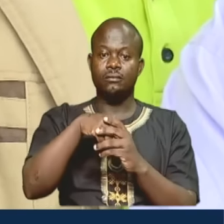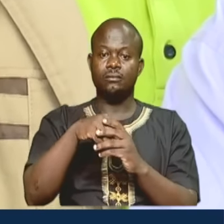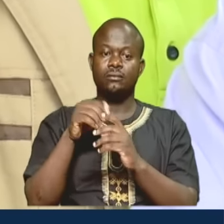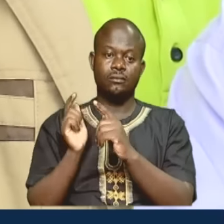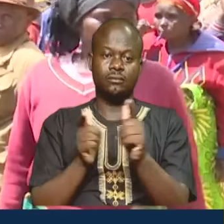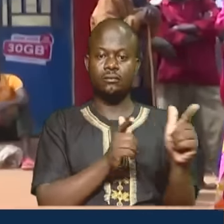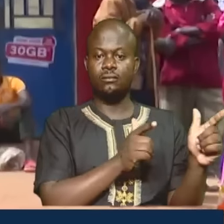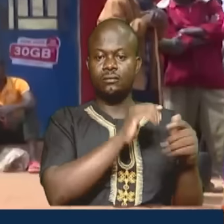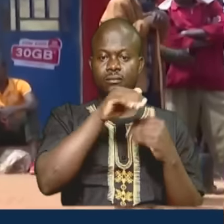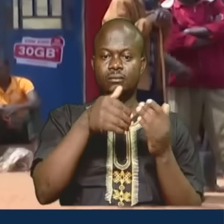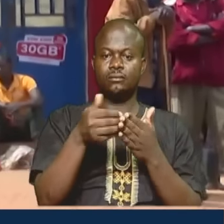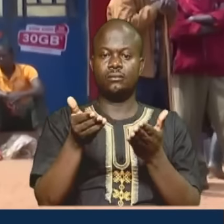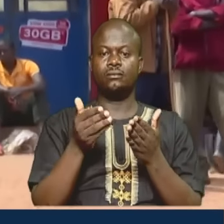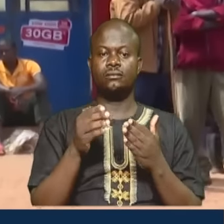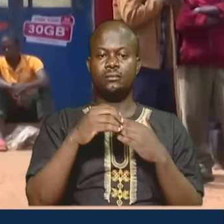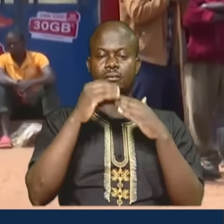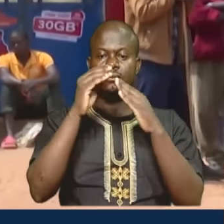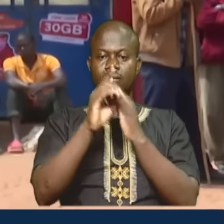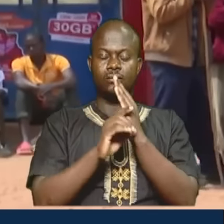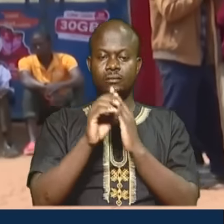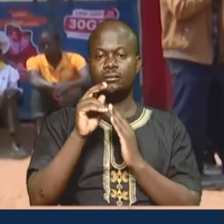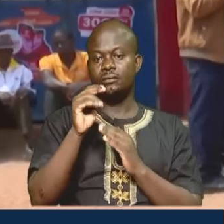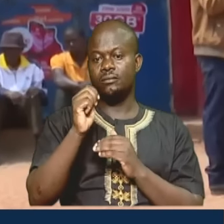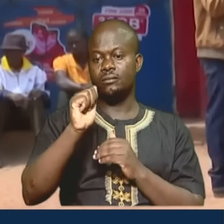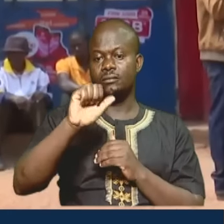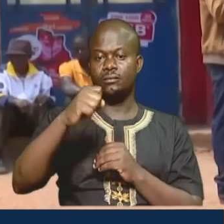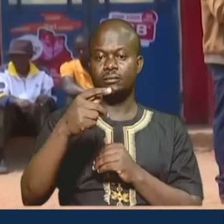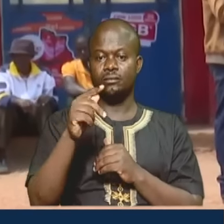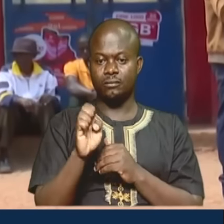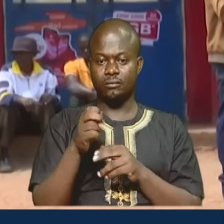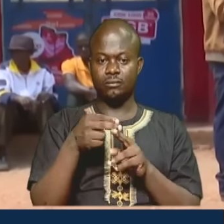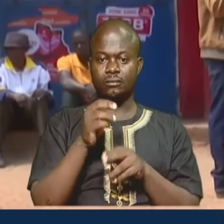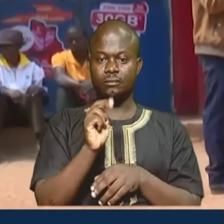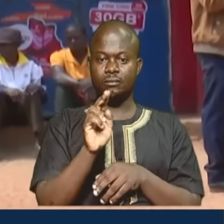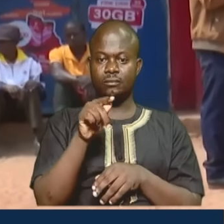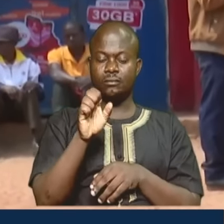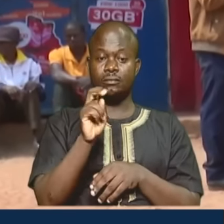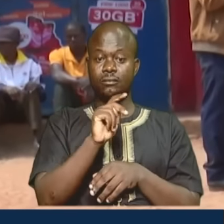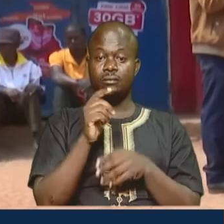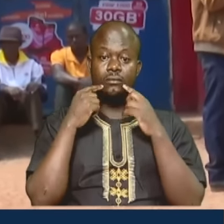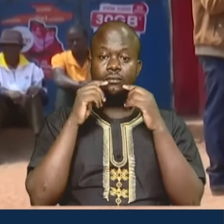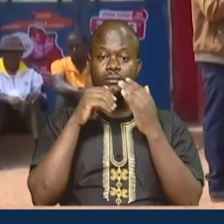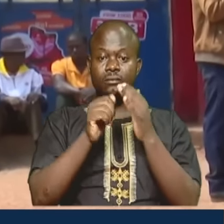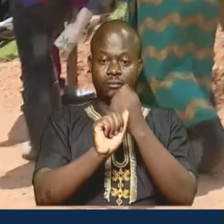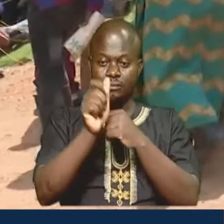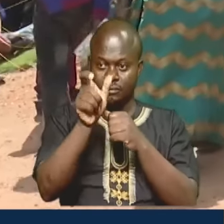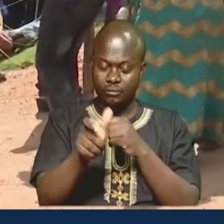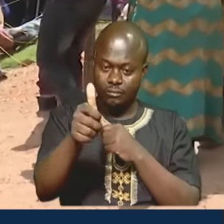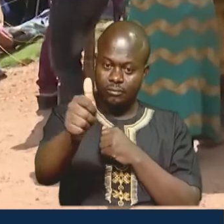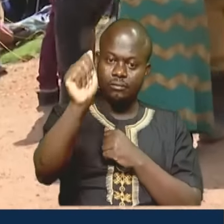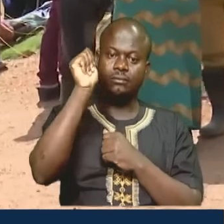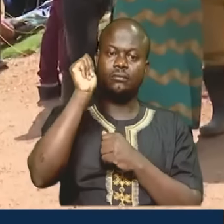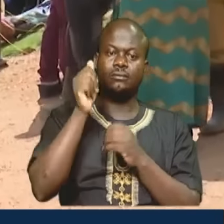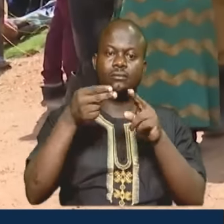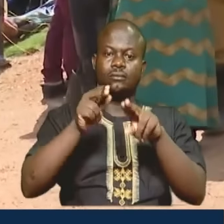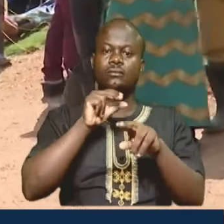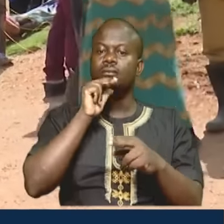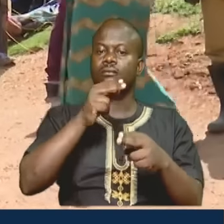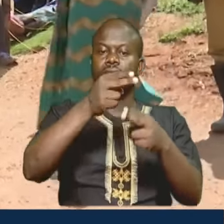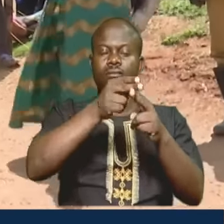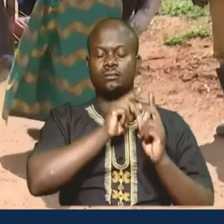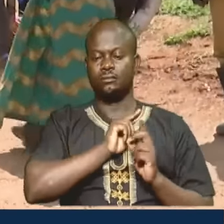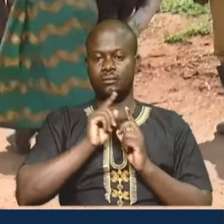bari bahari. Umuyobozi w'akarere ka Nyamasheke Mupenzi Narcisse yashimangiye ko icyari igikorwa cy'umuntu ku giti cye, ko ibyabaye bidakwiye kwitirirwa